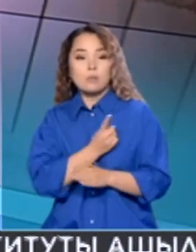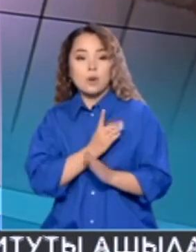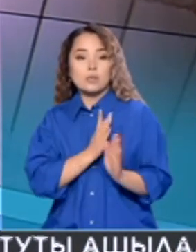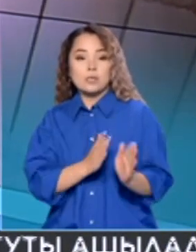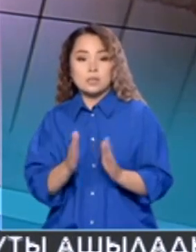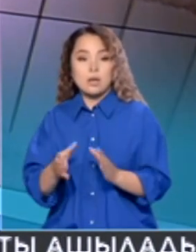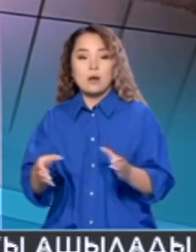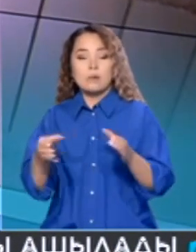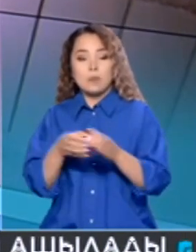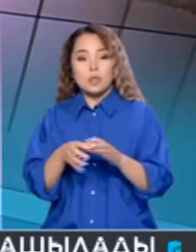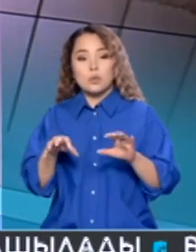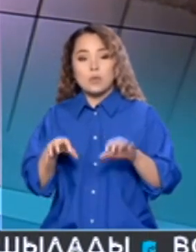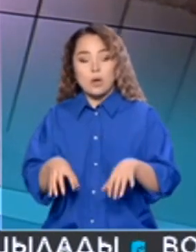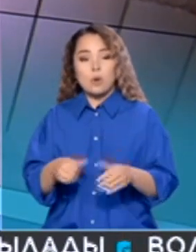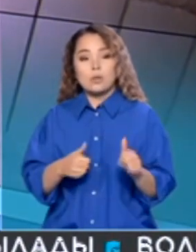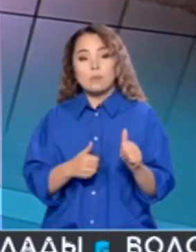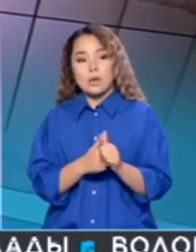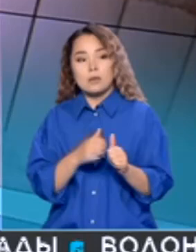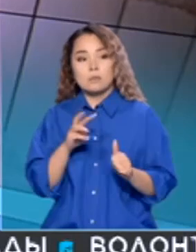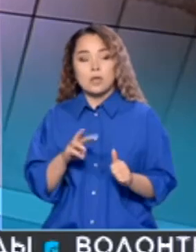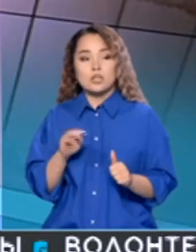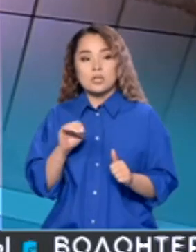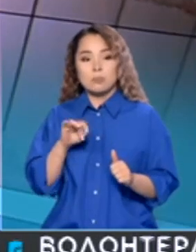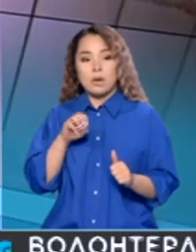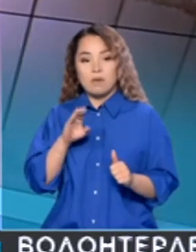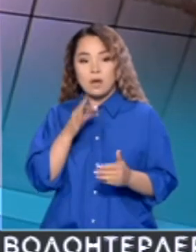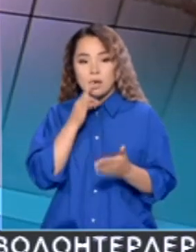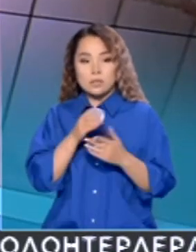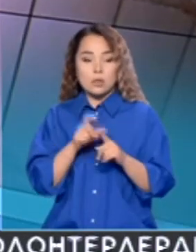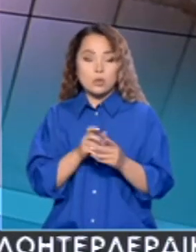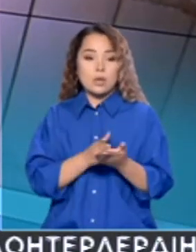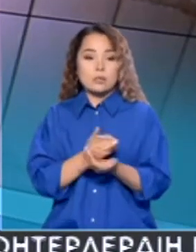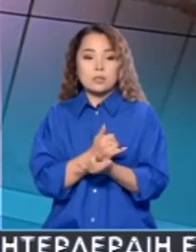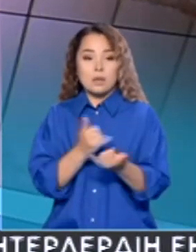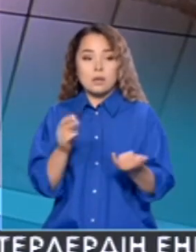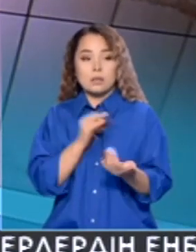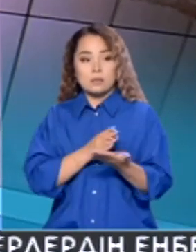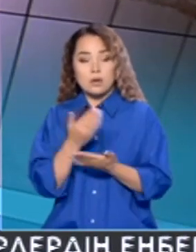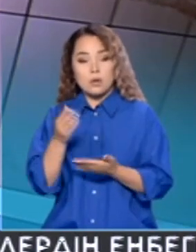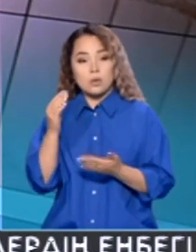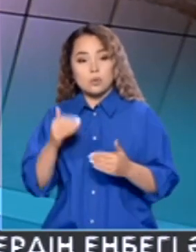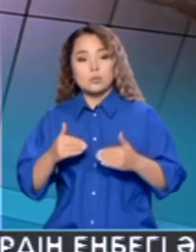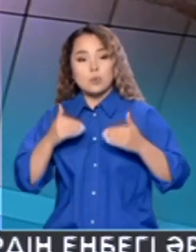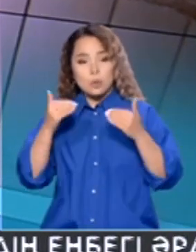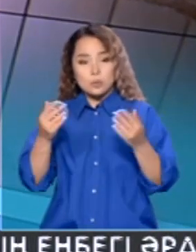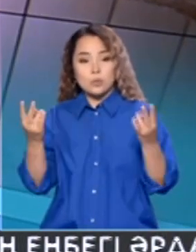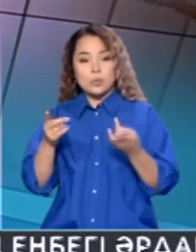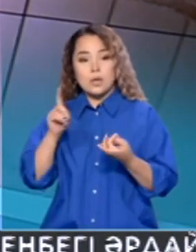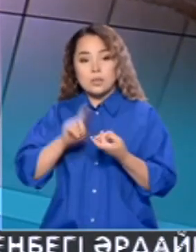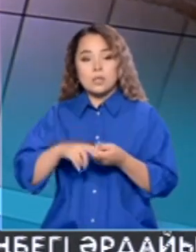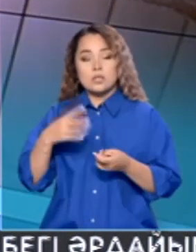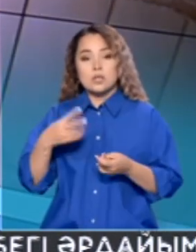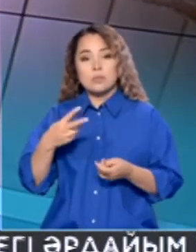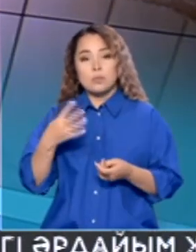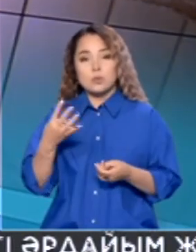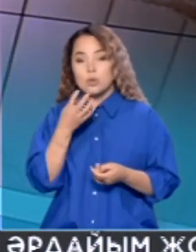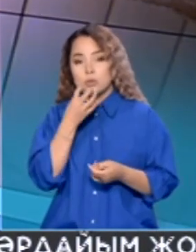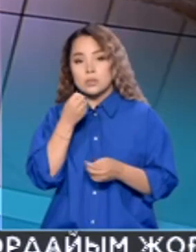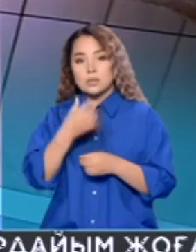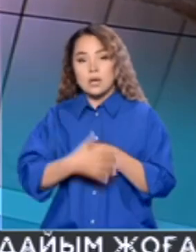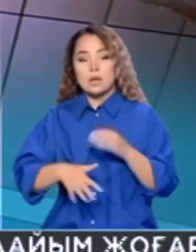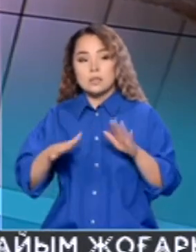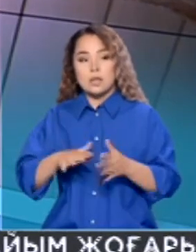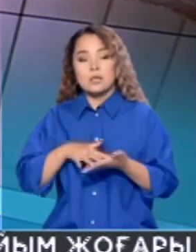реттеу комитеті төрағасының орынбасары Мирас Зирпаевтың сөзінше, коммуналдық қызметті өсіру бойынша бүгінде 24 жылыту